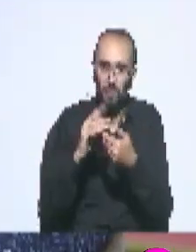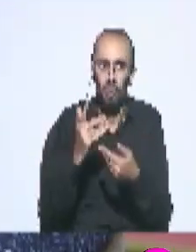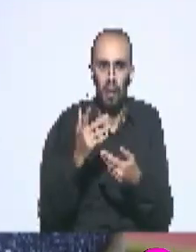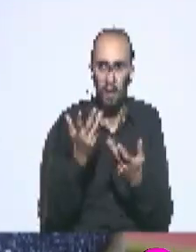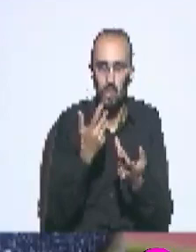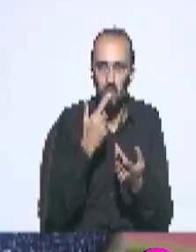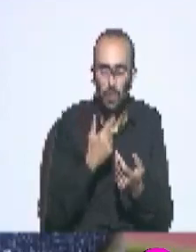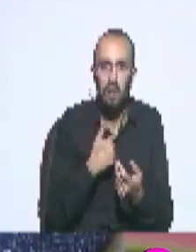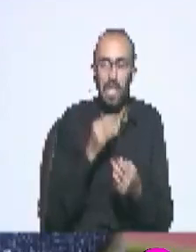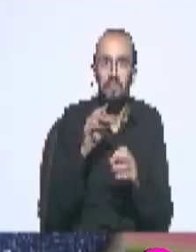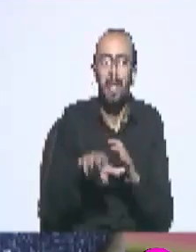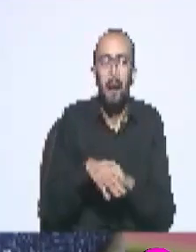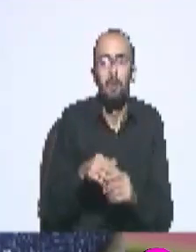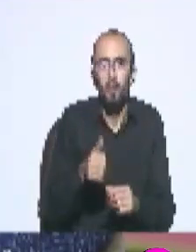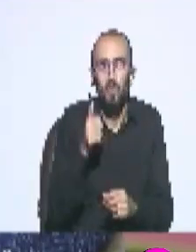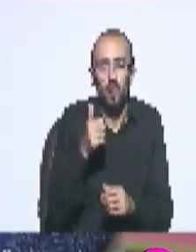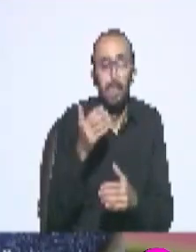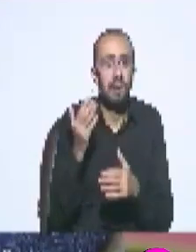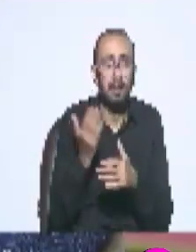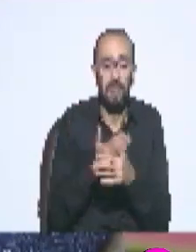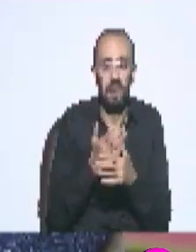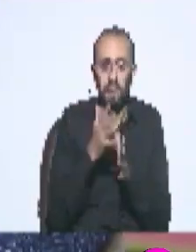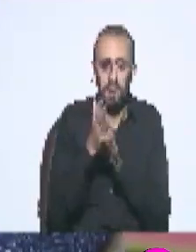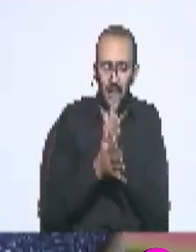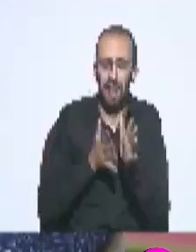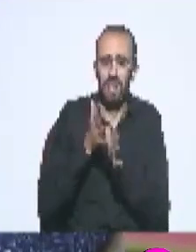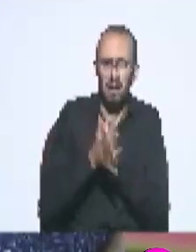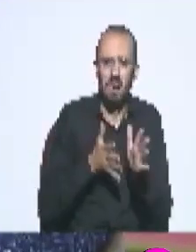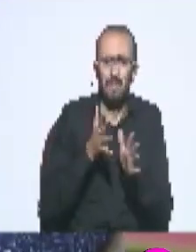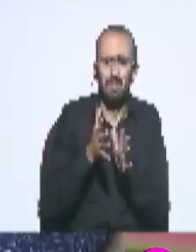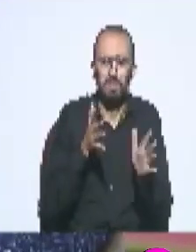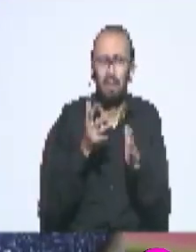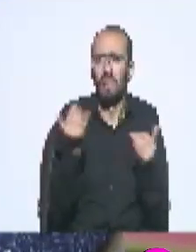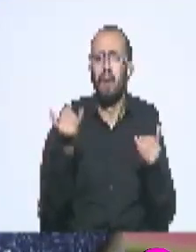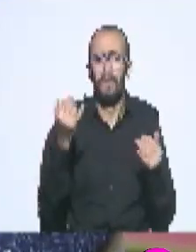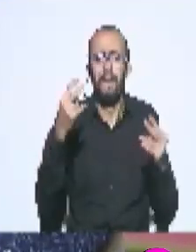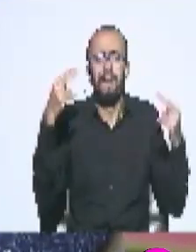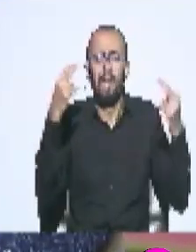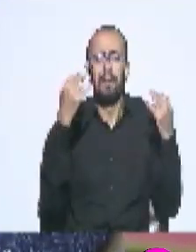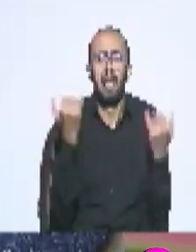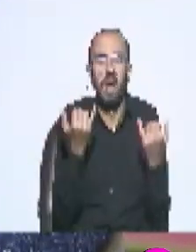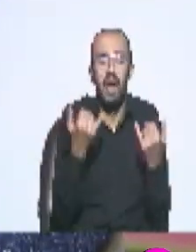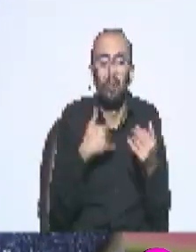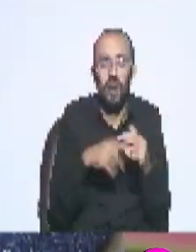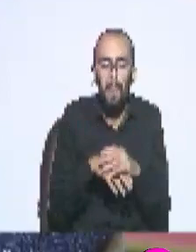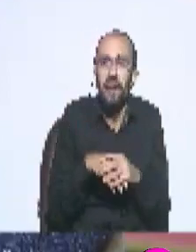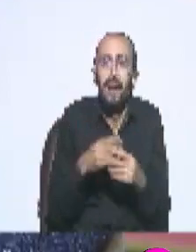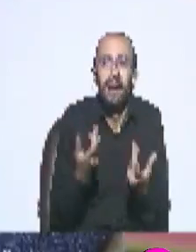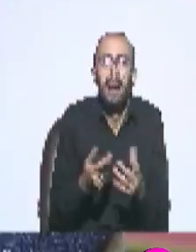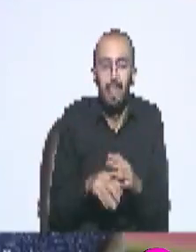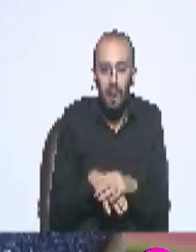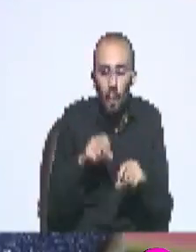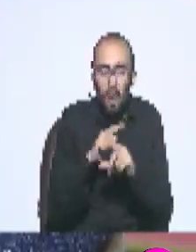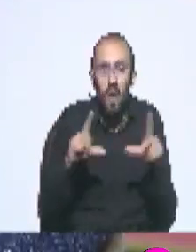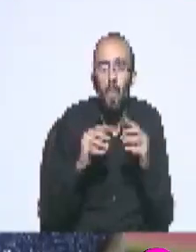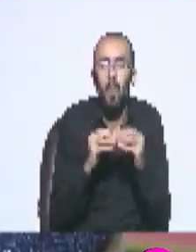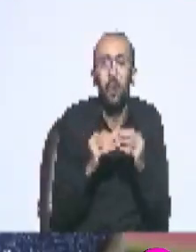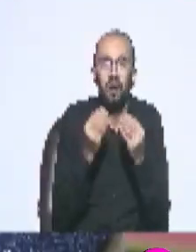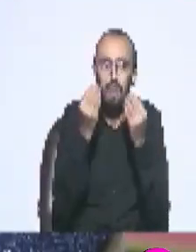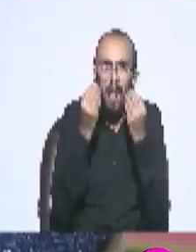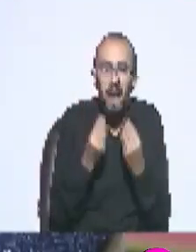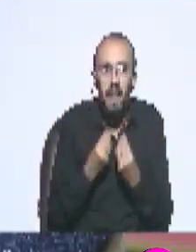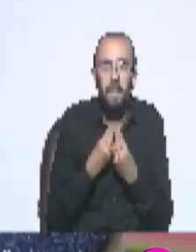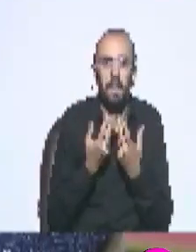تبقى قابله للتنفيذ لان الكلام اوريدي موجود وممكن اي حد النهارده يبقى بيوصل له بسهوله بسبب